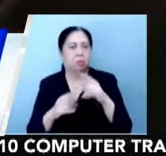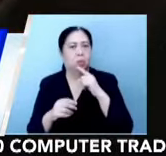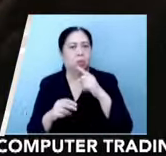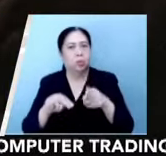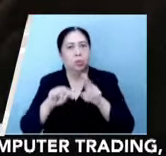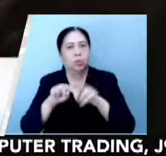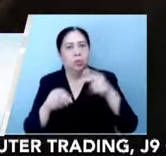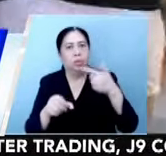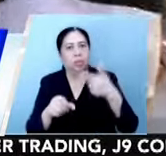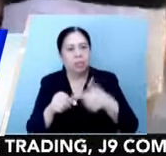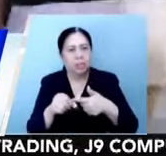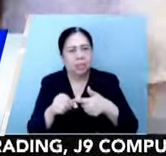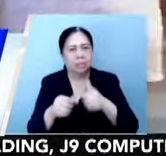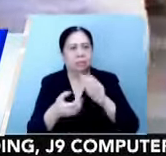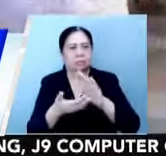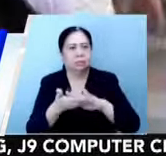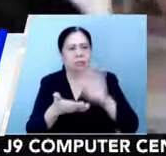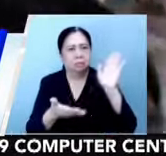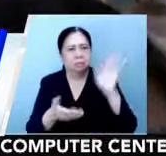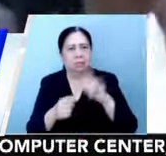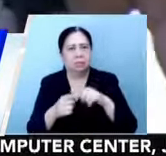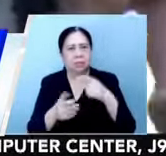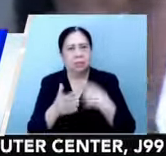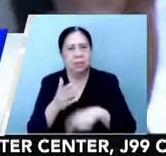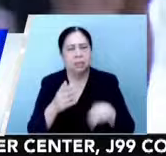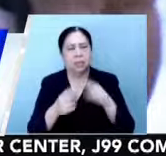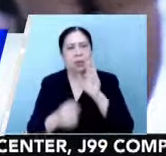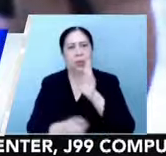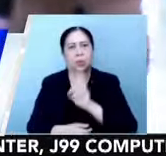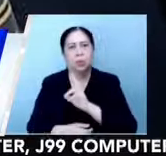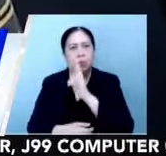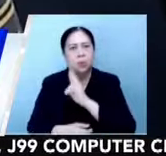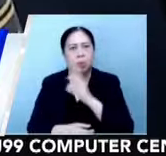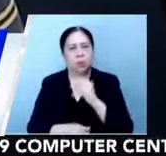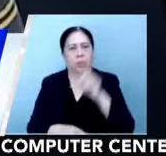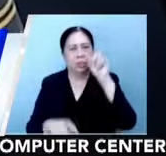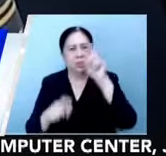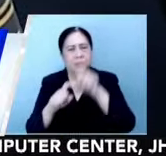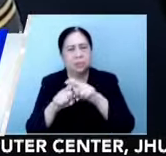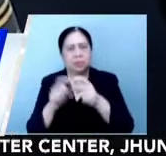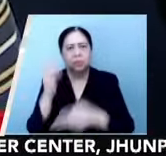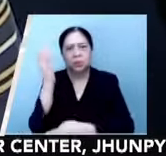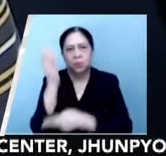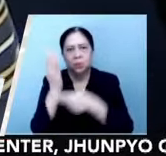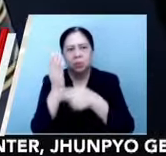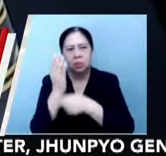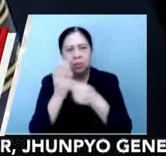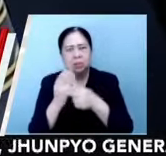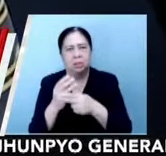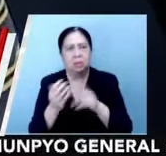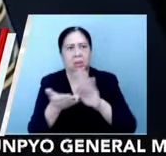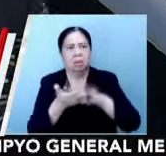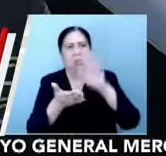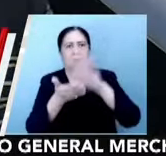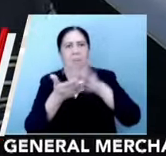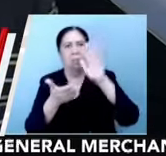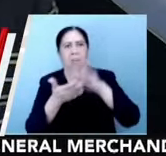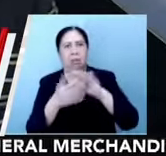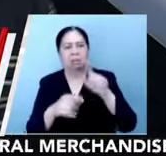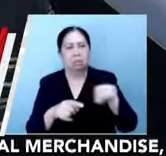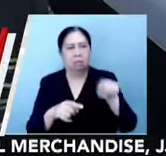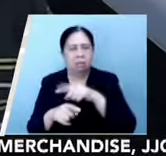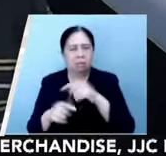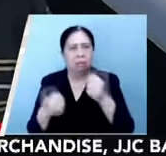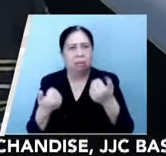at mas mabilis na pagtaas ng presyo sa mga restaurant at accommodation. Habang nagmamahal, nagtatraffic, lumiliit ang kita ng driver. Para